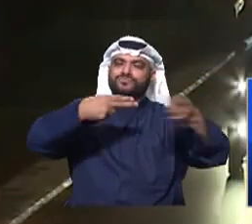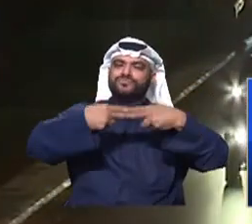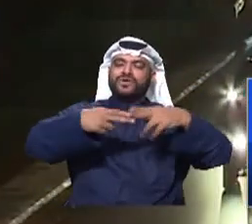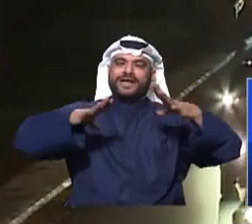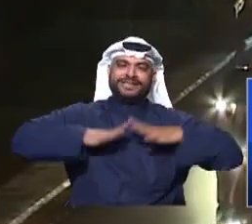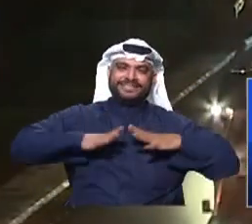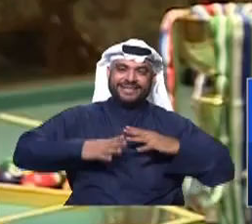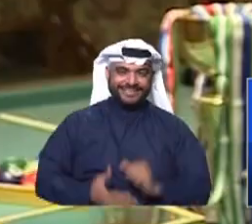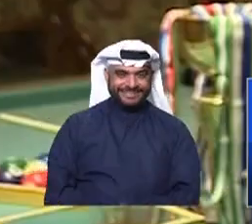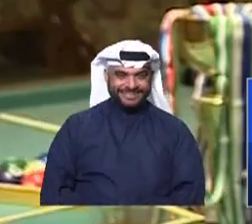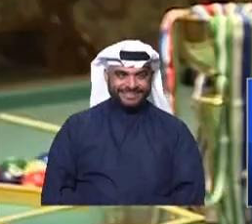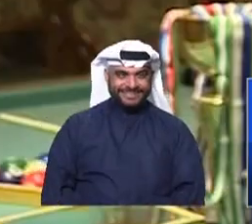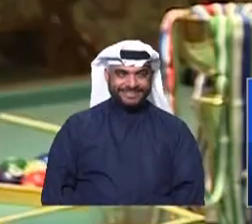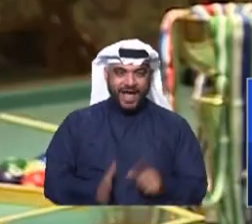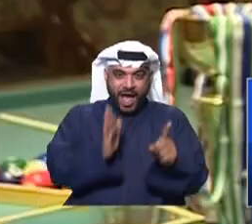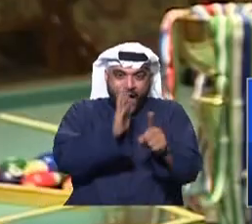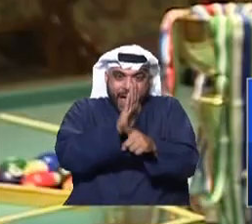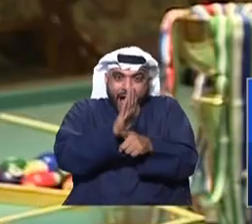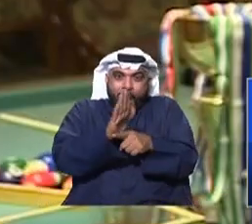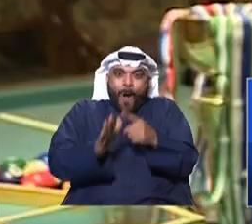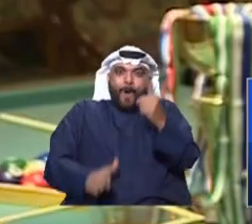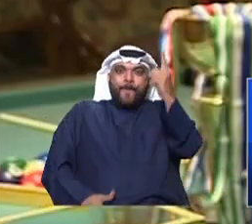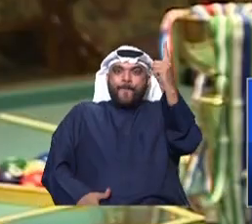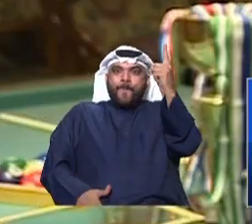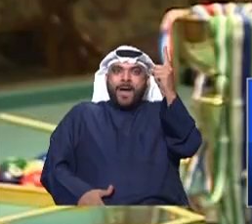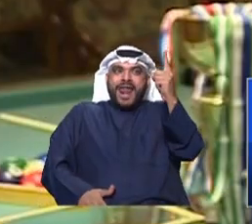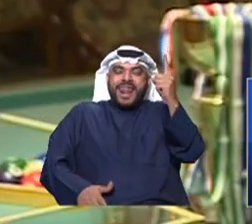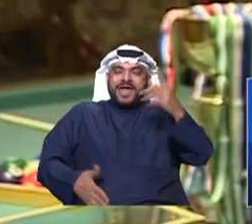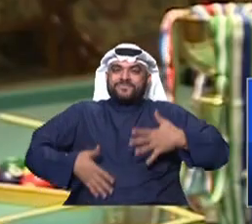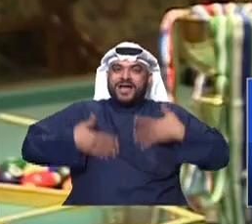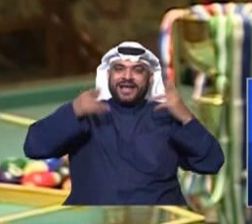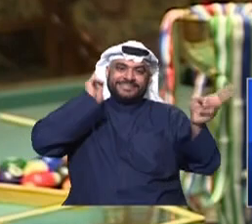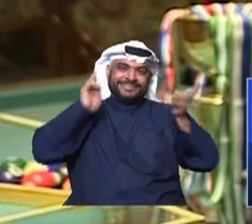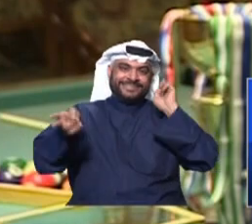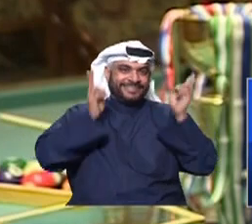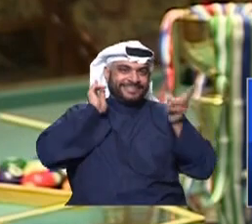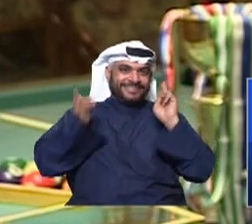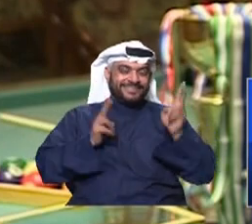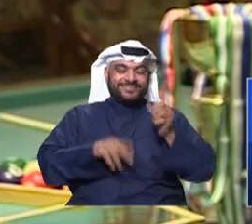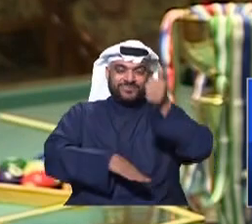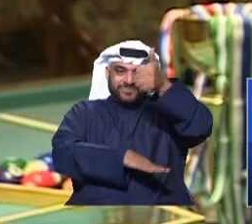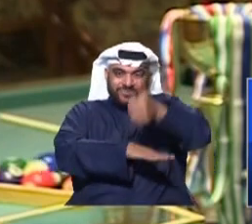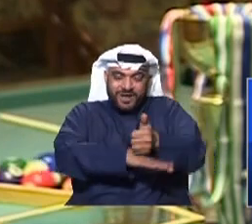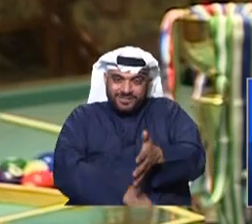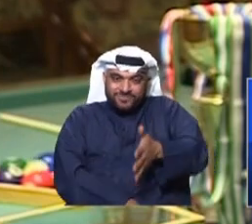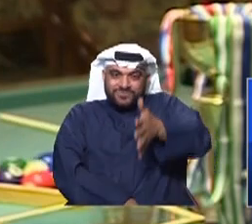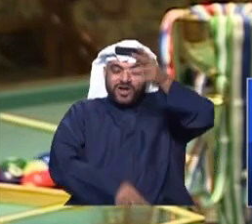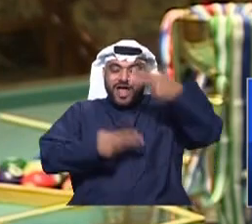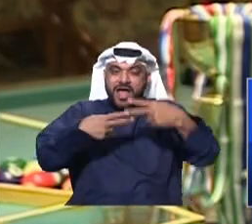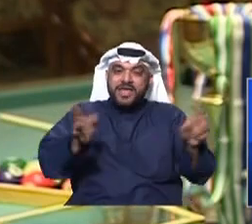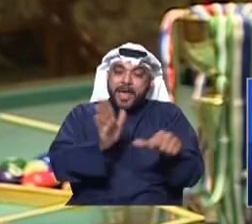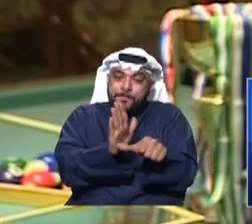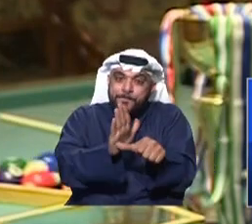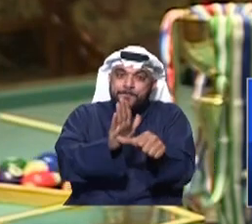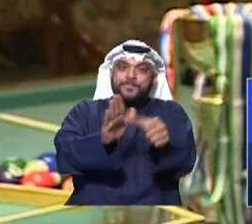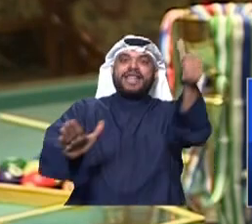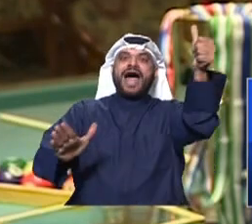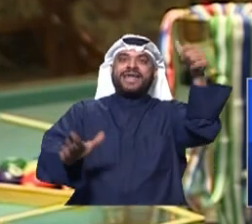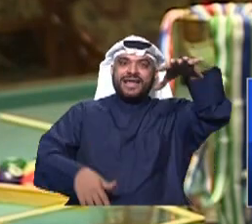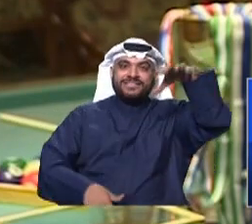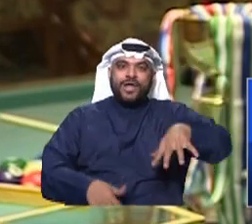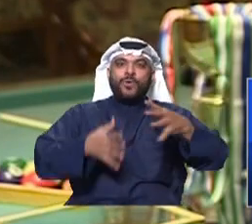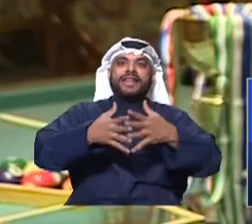والأهلية. هذه المناسبة أول مناسبة للمملكة العربية السعودية تحتفل فيها بيوم التأسيس، وهو نواة، وهي النواة اللي بذرت منها هذه الدولة